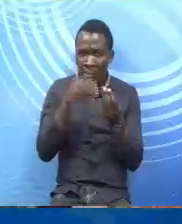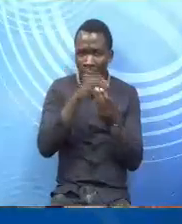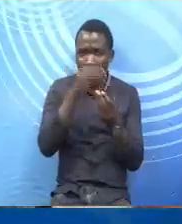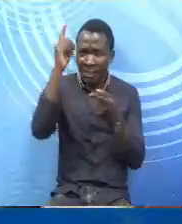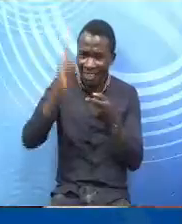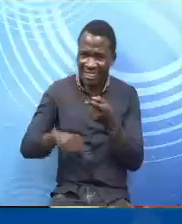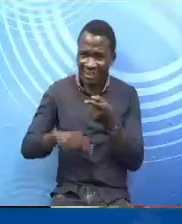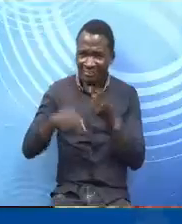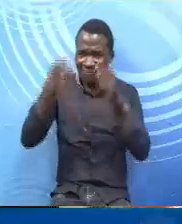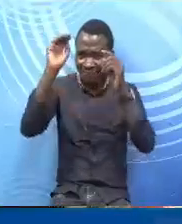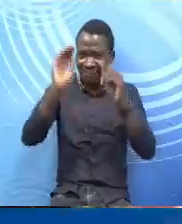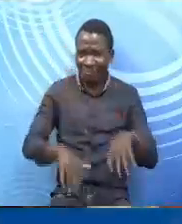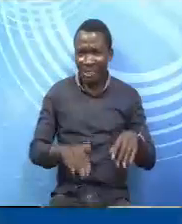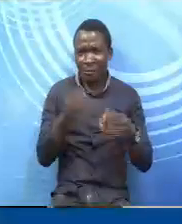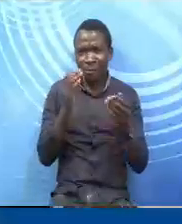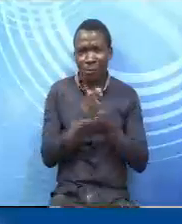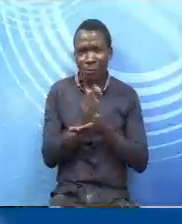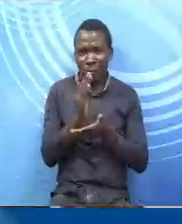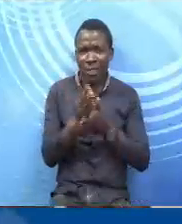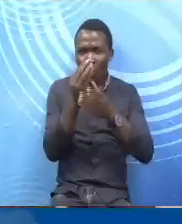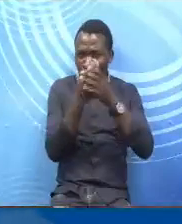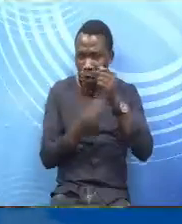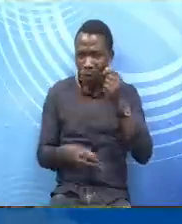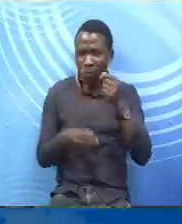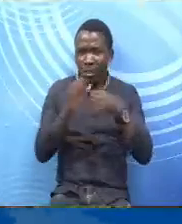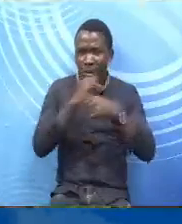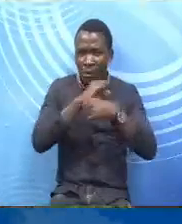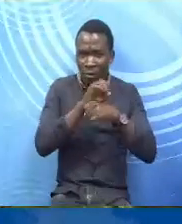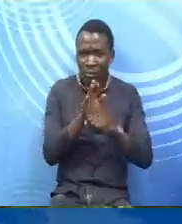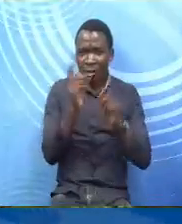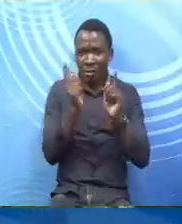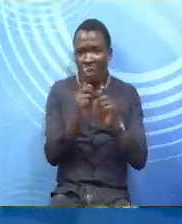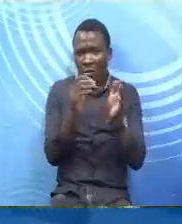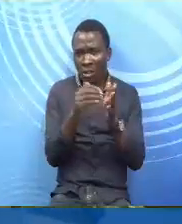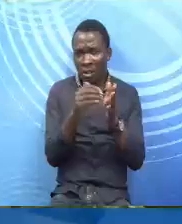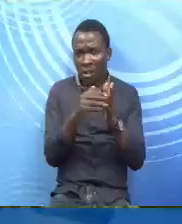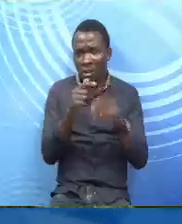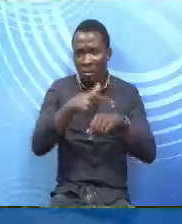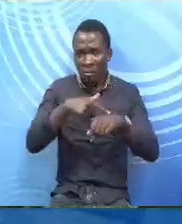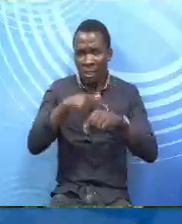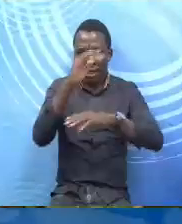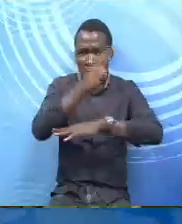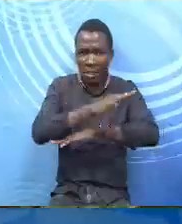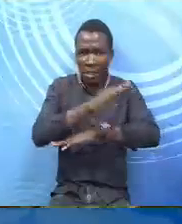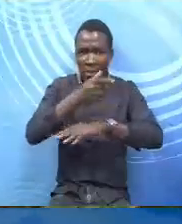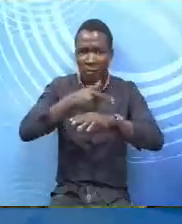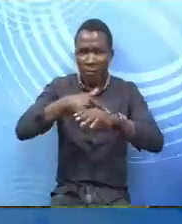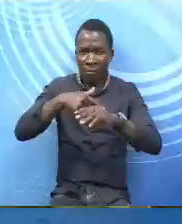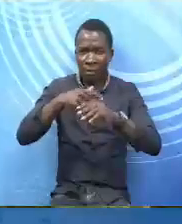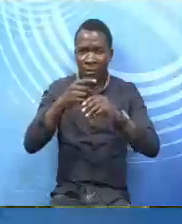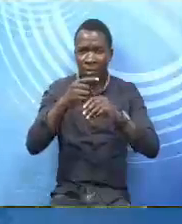nabi twahombye korona yatugezeho ingaruka mu masaha y'ikigoroba guhera saa 11 kugeza saa moya saa